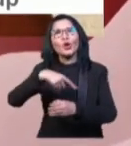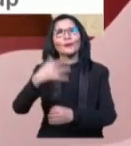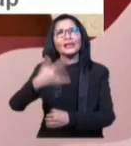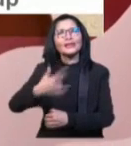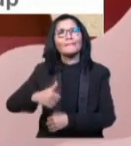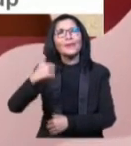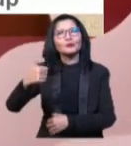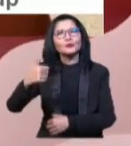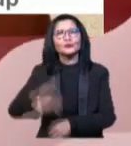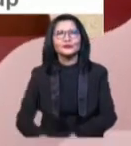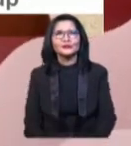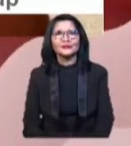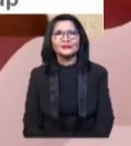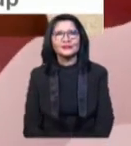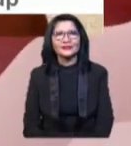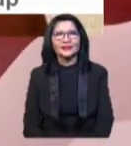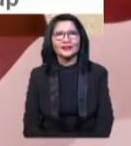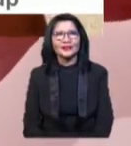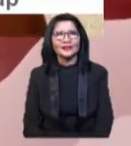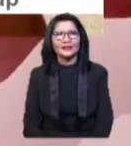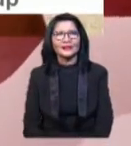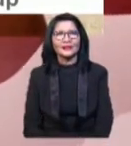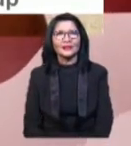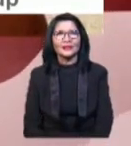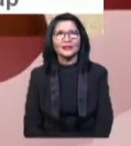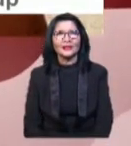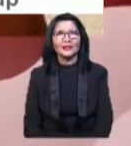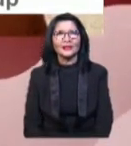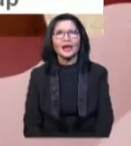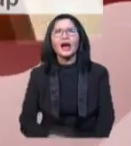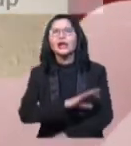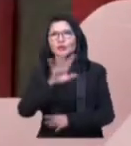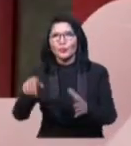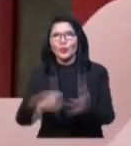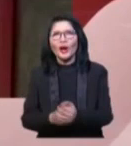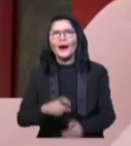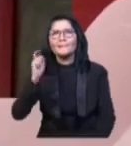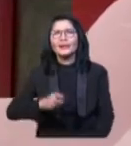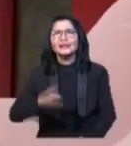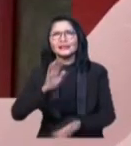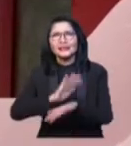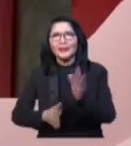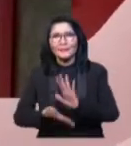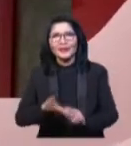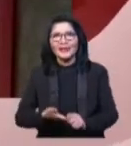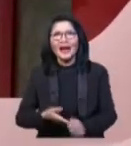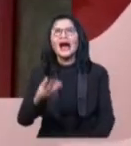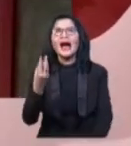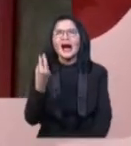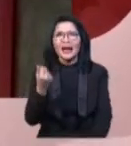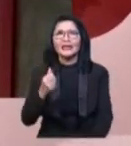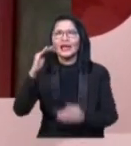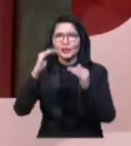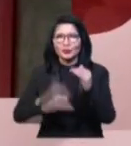nggak berani melonjak, tapi tentunya semuanya pernah turun ya. Semuanya pasti pernah menyentuh di bawah, di atas 50% penurunannya